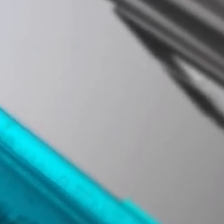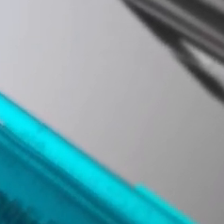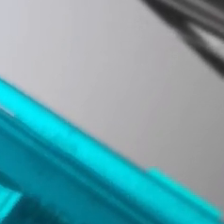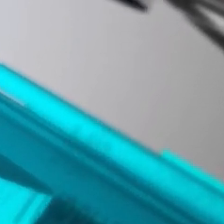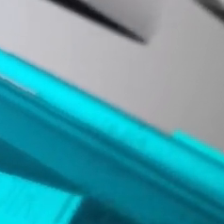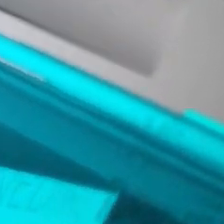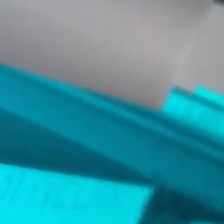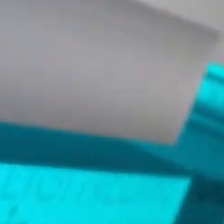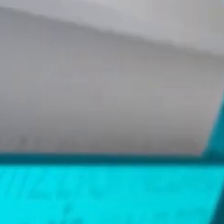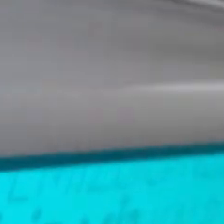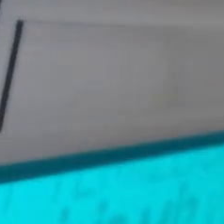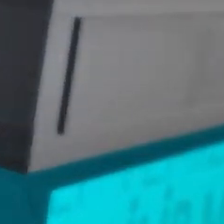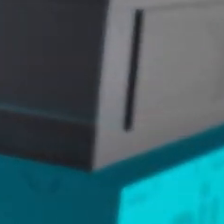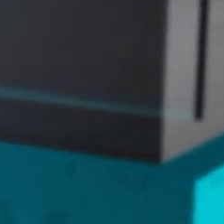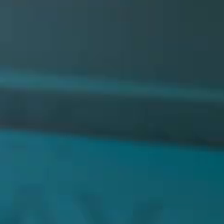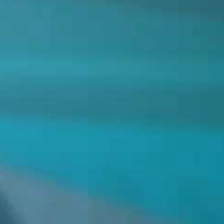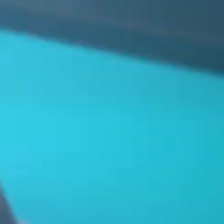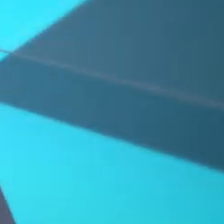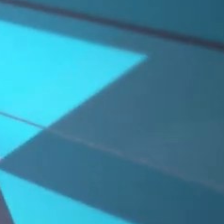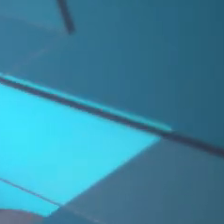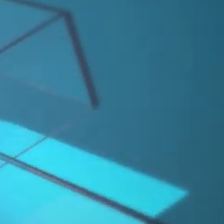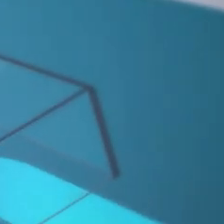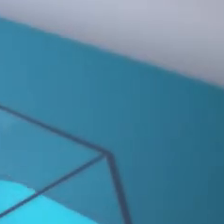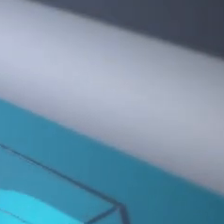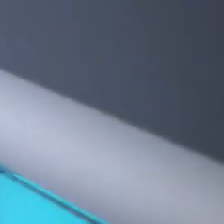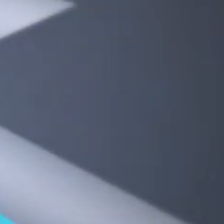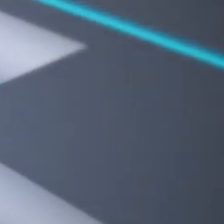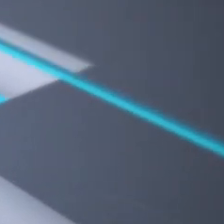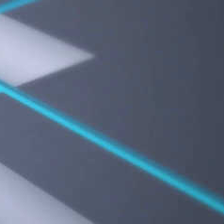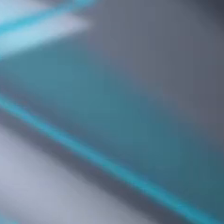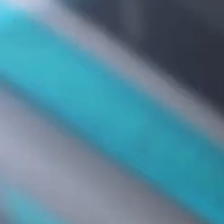bir varlık olduğunu